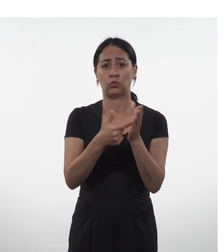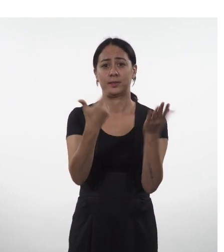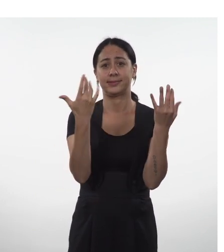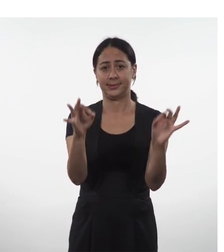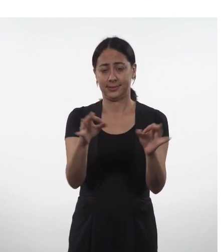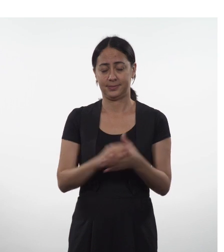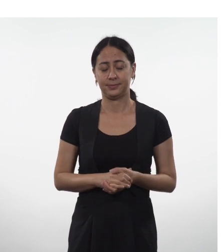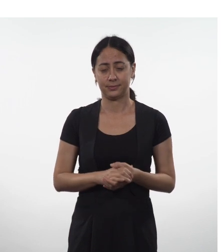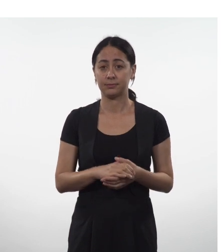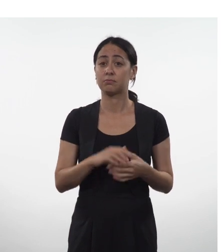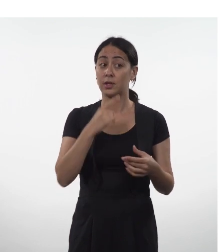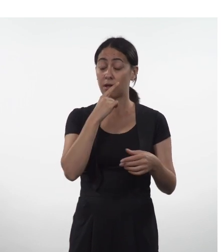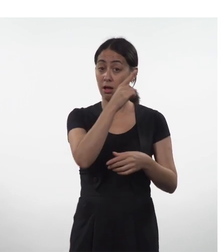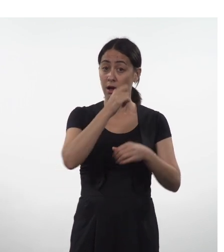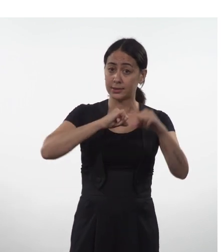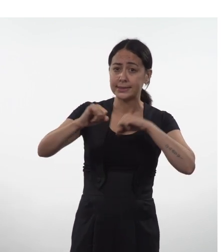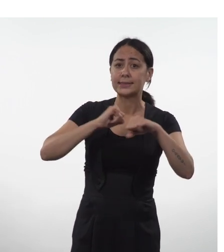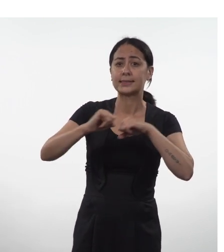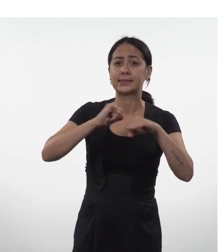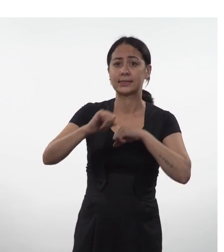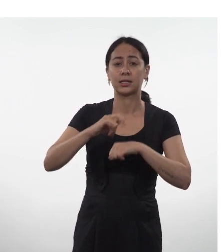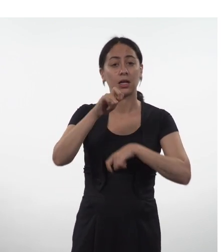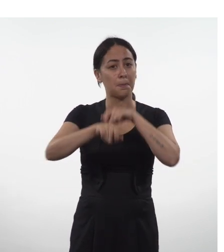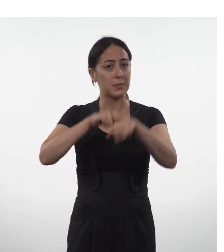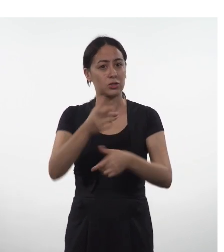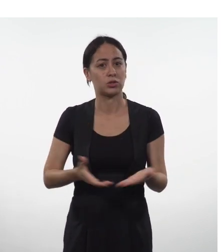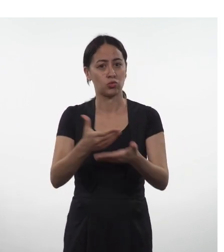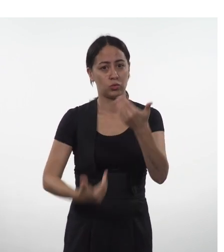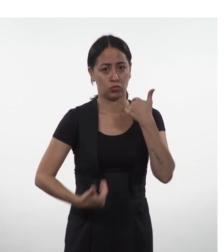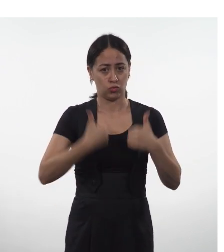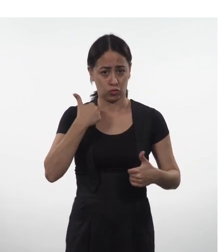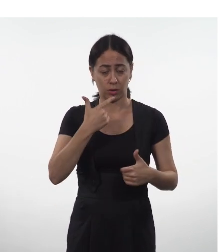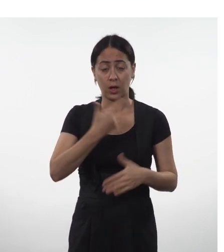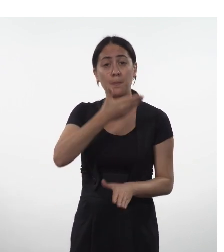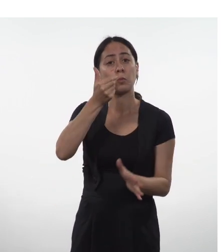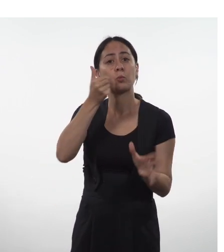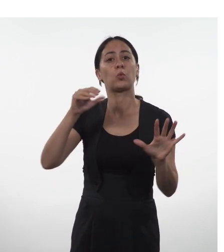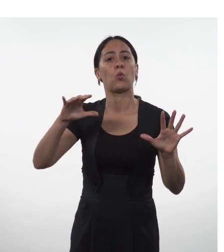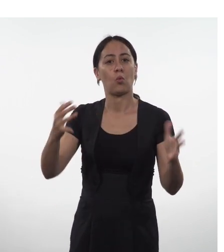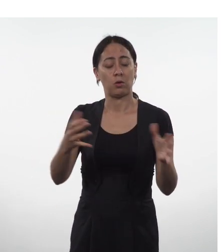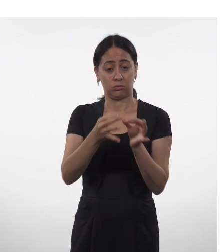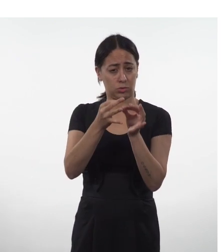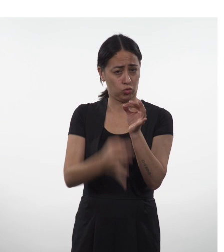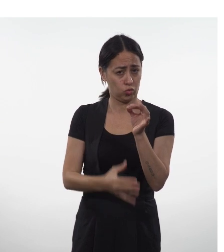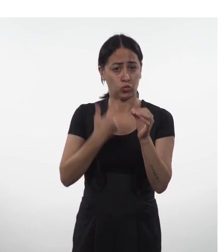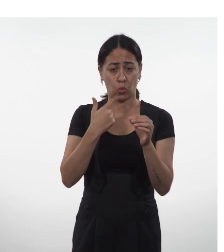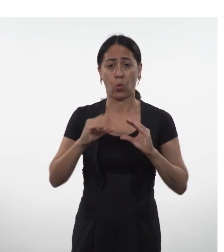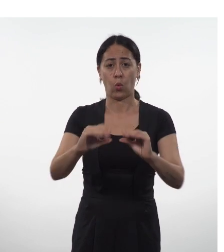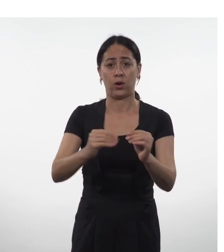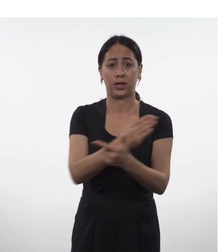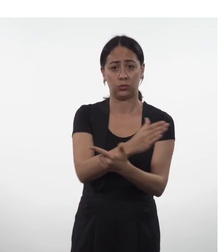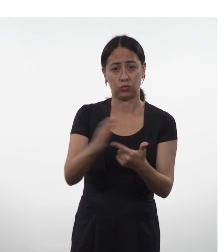améliorer l'accès à la santé et aux soins des personnes en situation de handicap avec 2 solutions concrètes et des actions, des missions